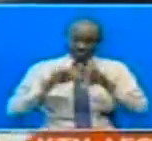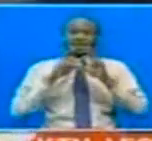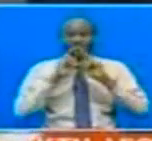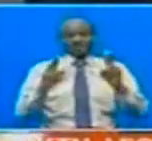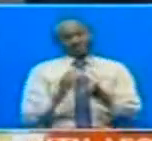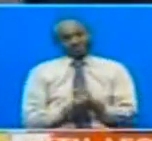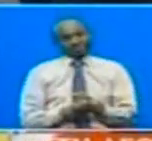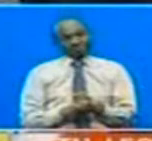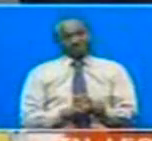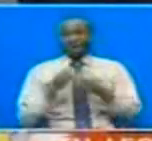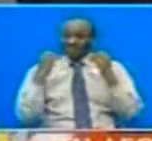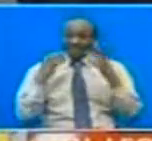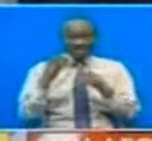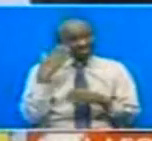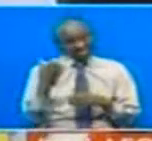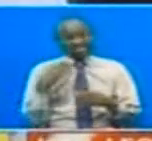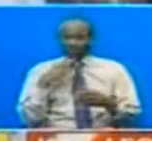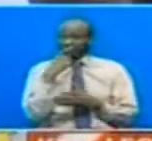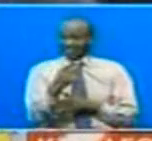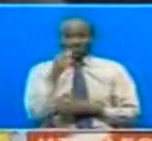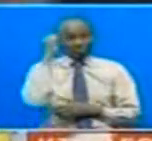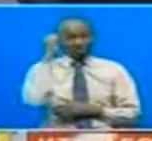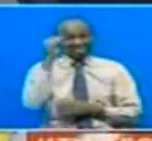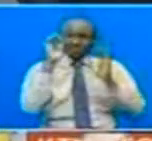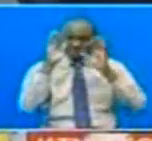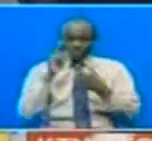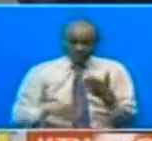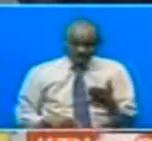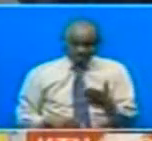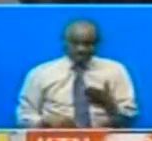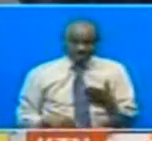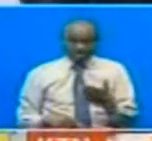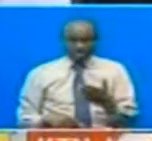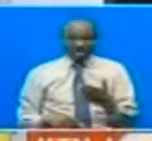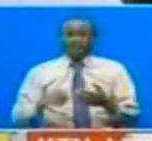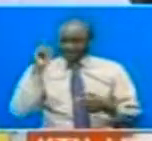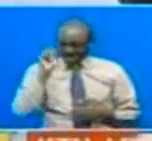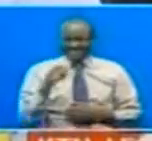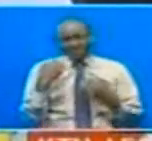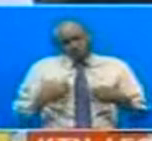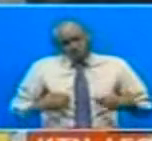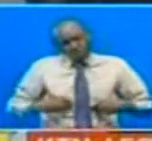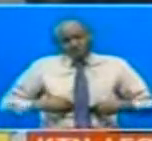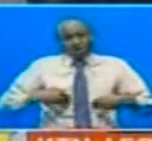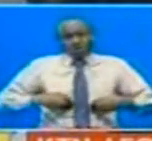nyingi zimesemwa hapa, lakini siasa la muhimu ni kusisitiza kuwa lazima vijana wetu